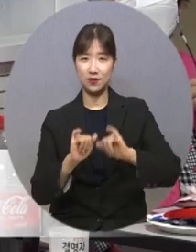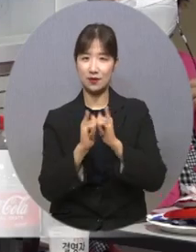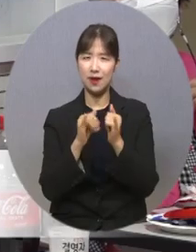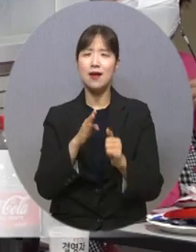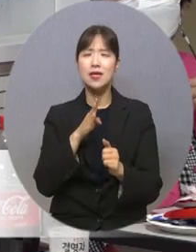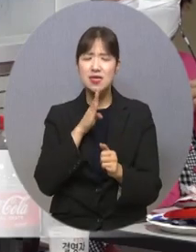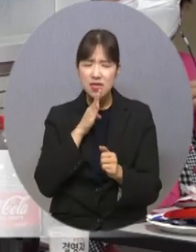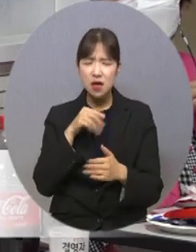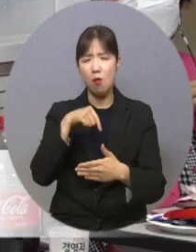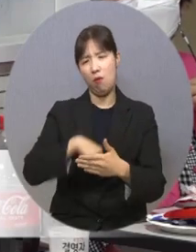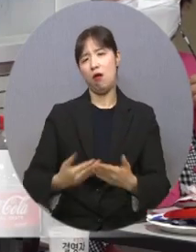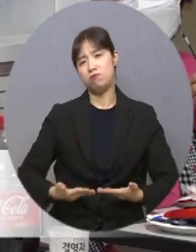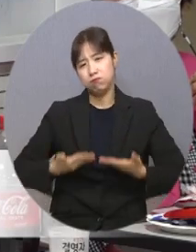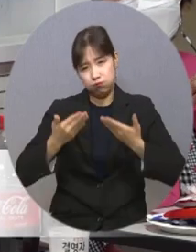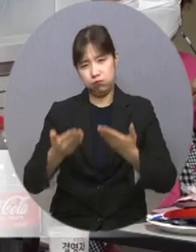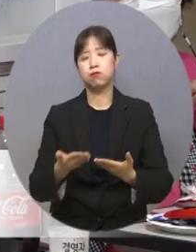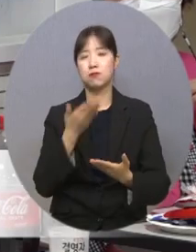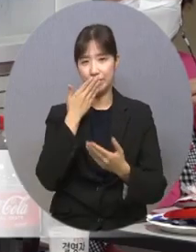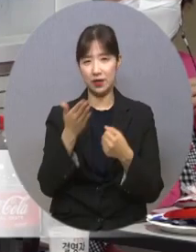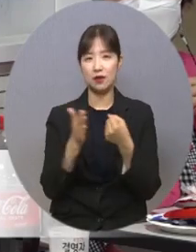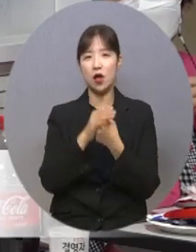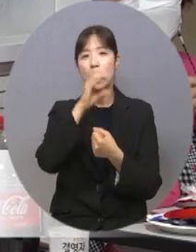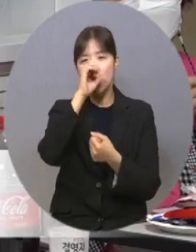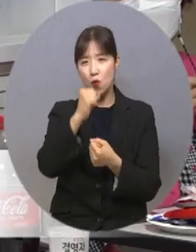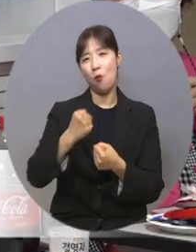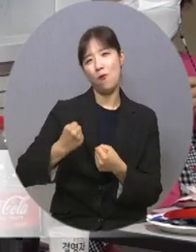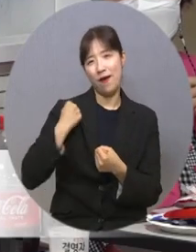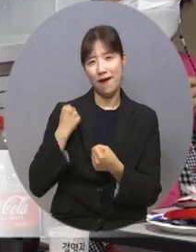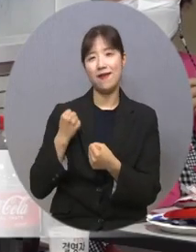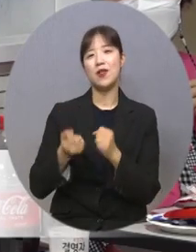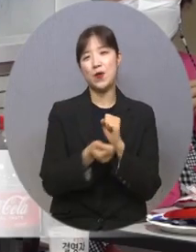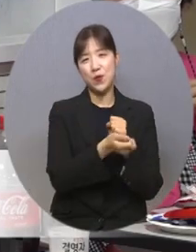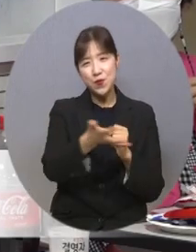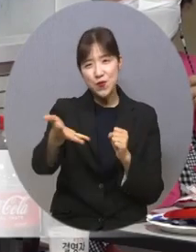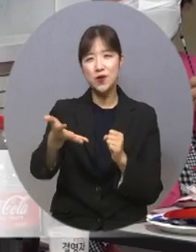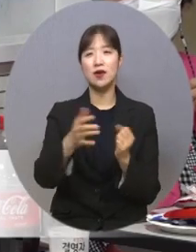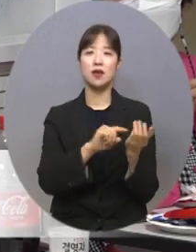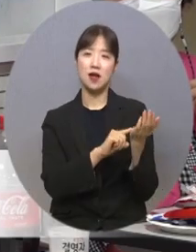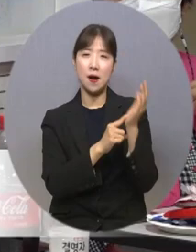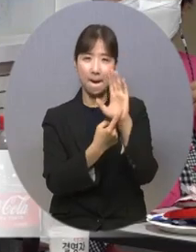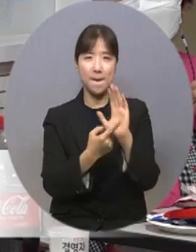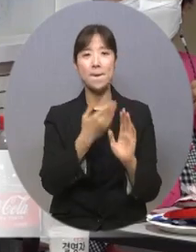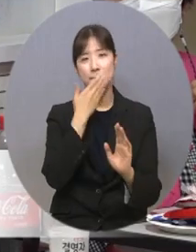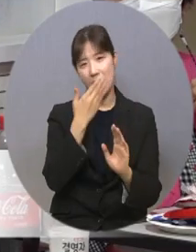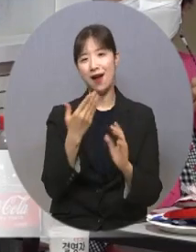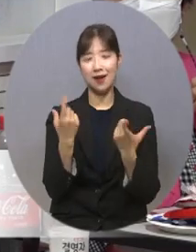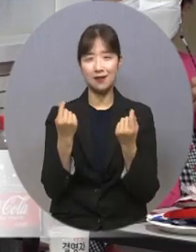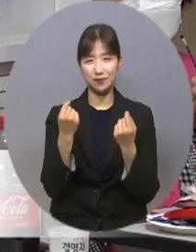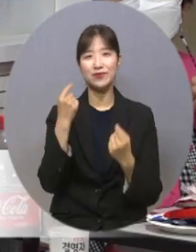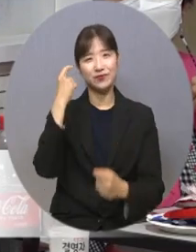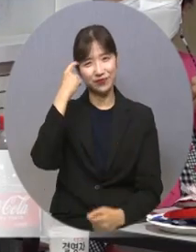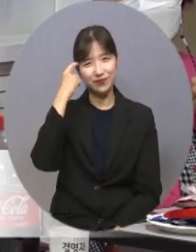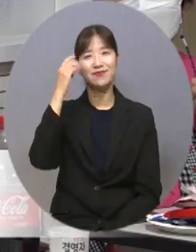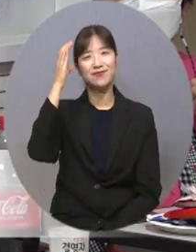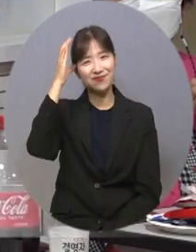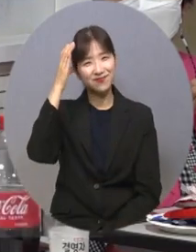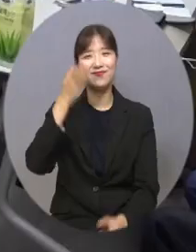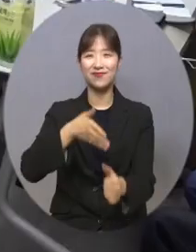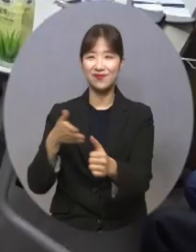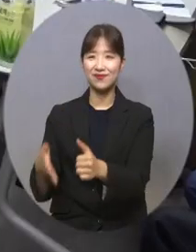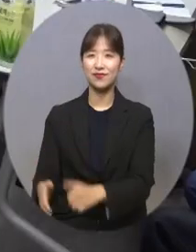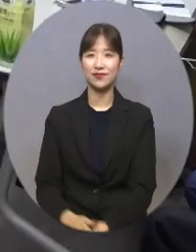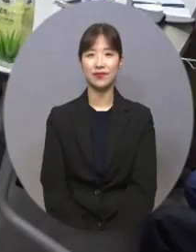전하는 봉사라서 좋은 에너지를 지역에서 많이 표출할 수 있을 거라 생각합니다. 많이 기대해